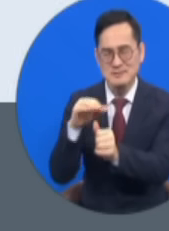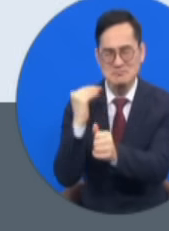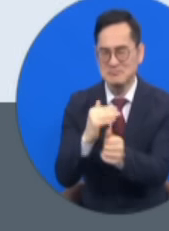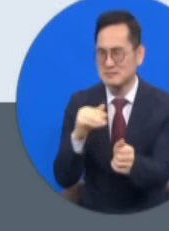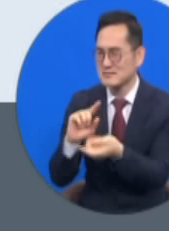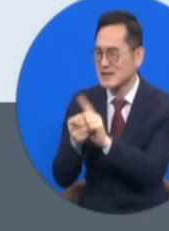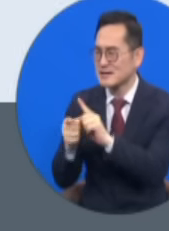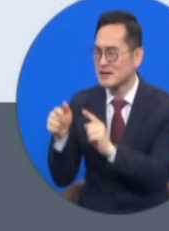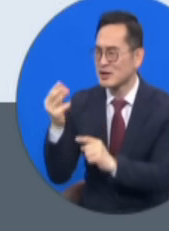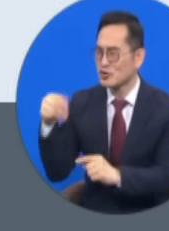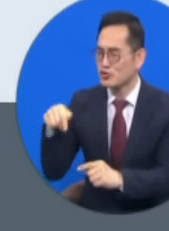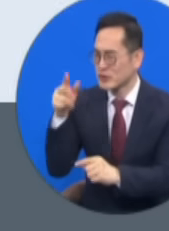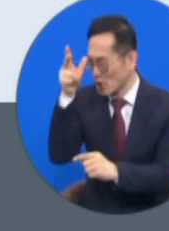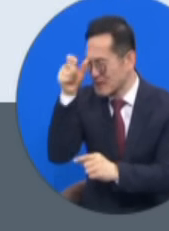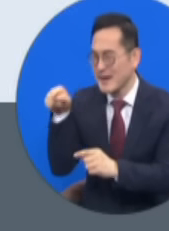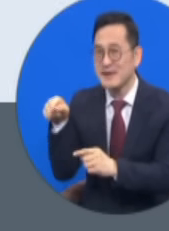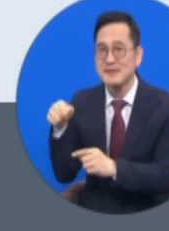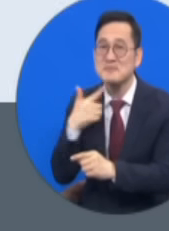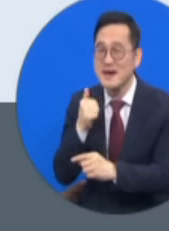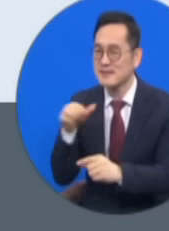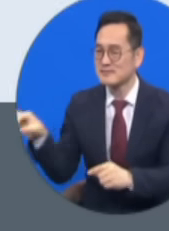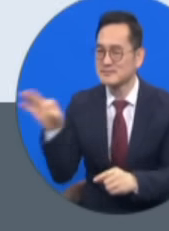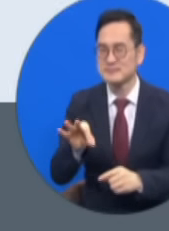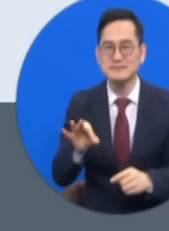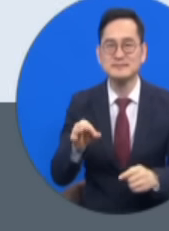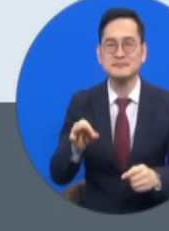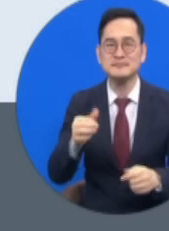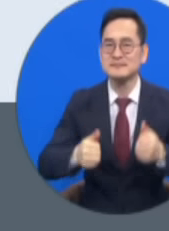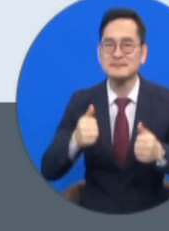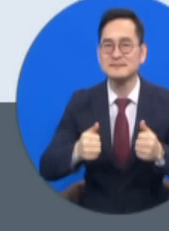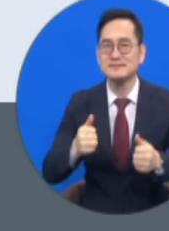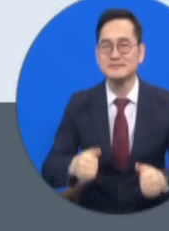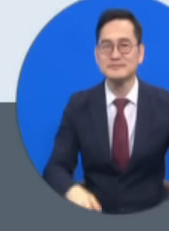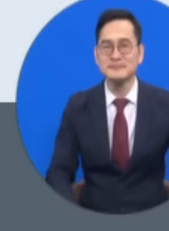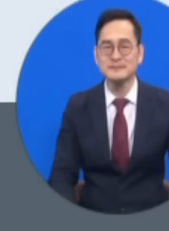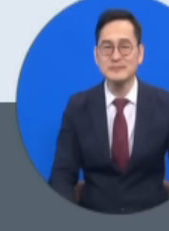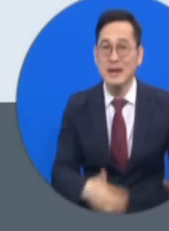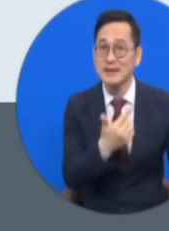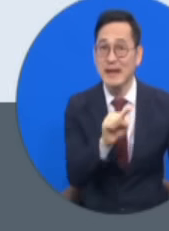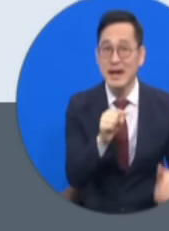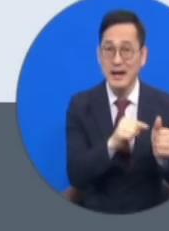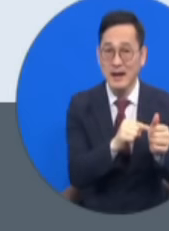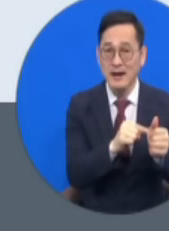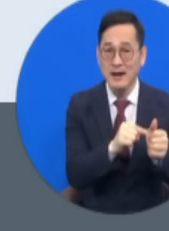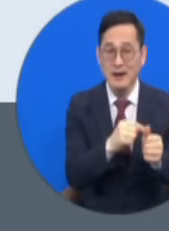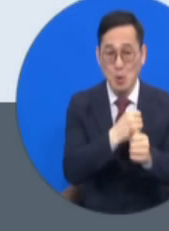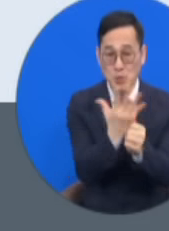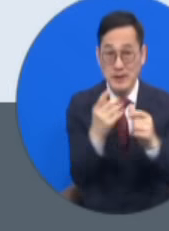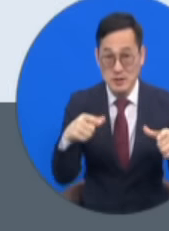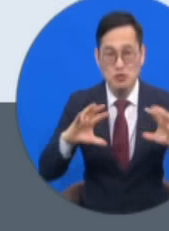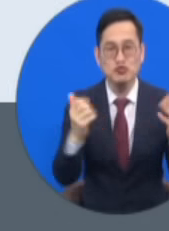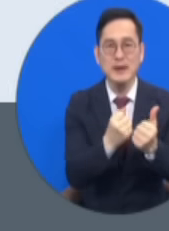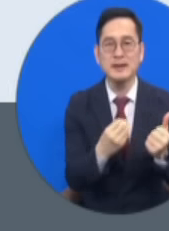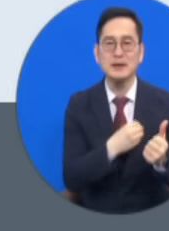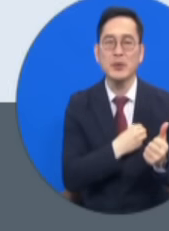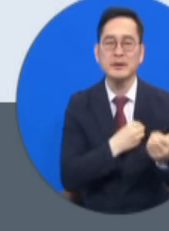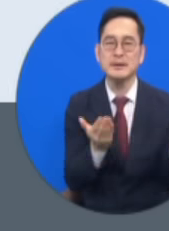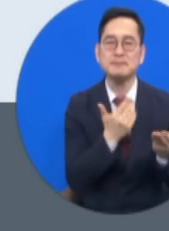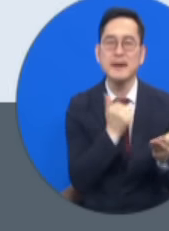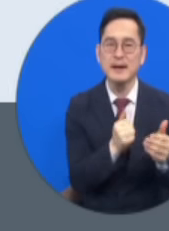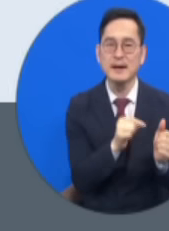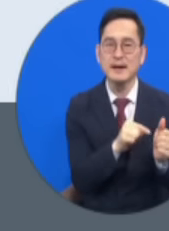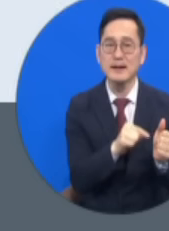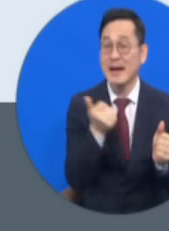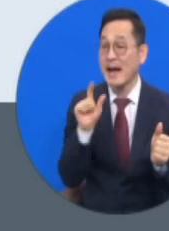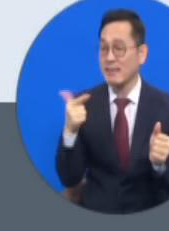곳. 나경원 의원은 이곳에서 국회의원을 했던 사람, 한동훈 비대위원장도